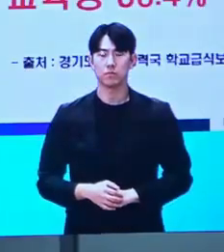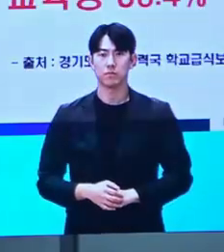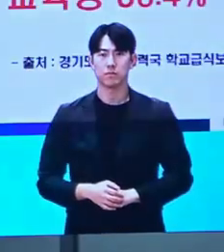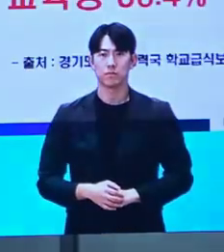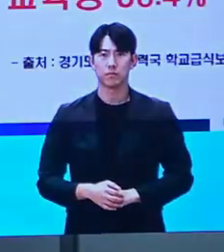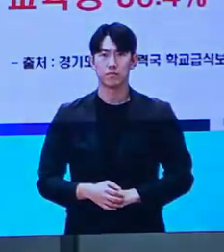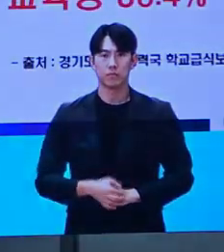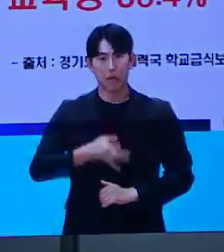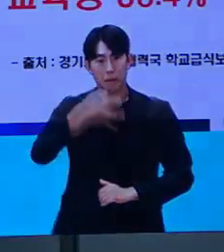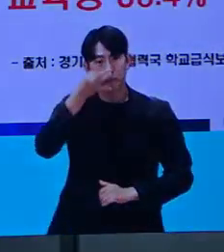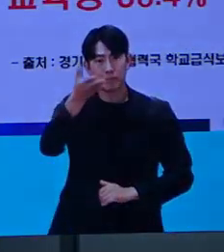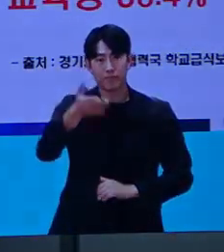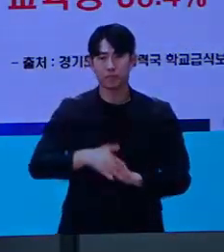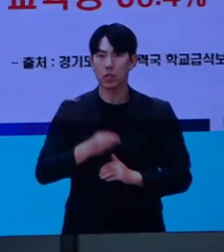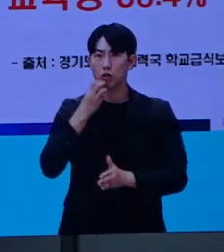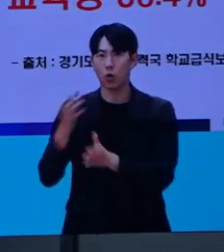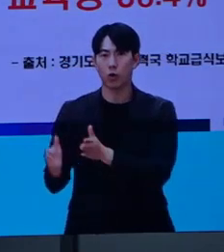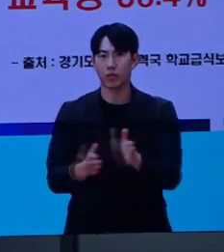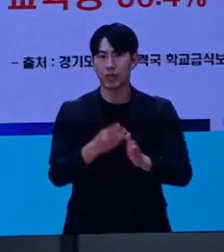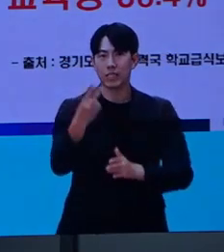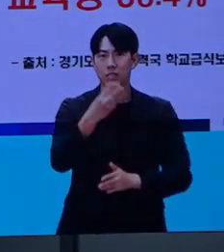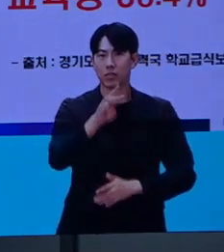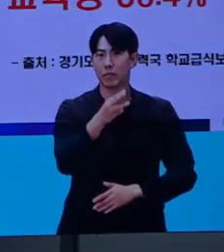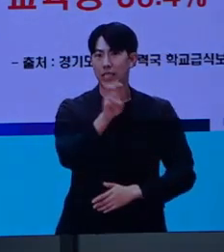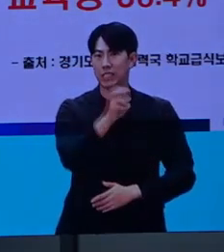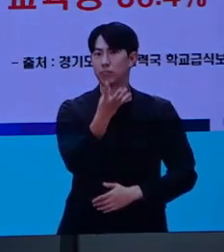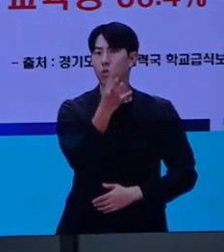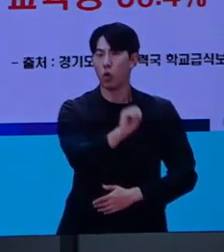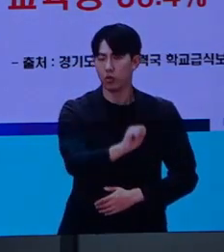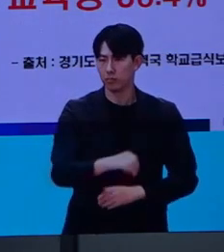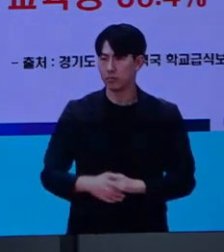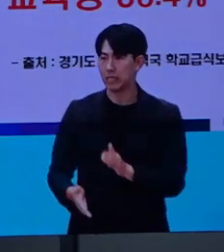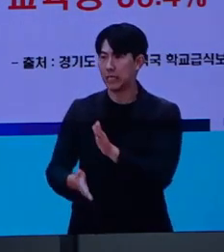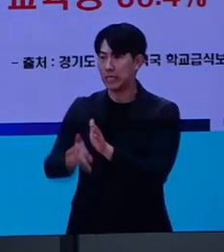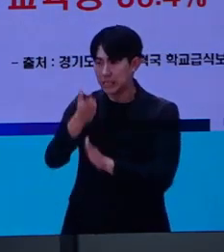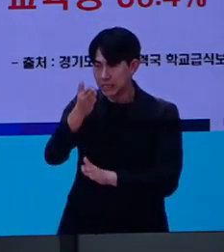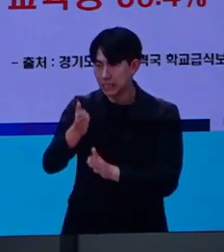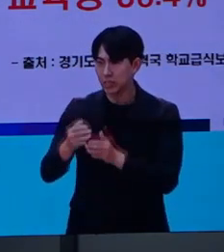보시는 바와 같이 경기도가 약 2,320억 원을, 시군이 약